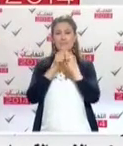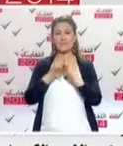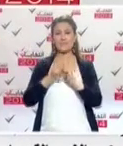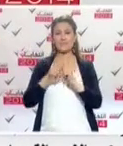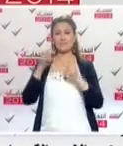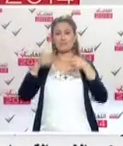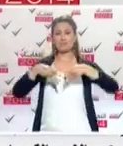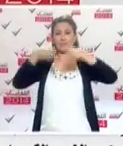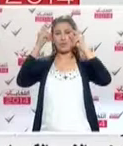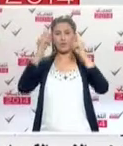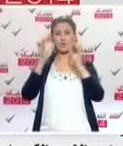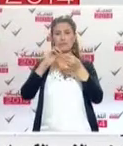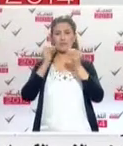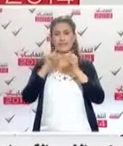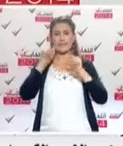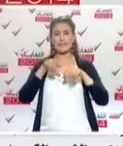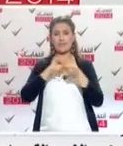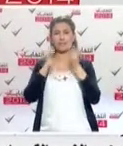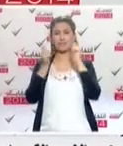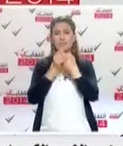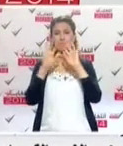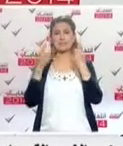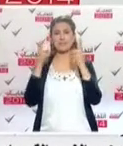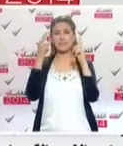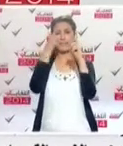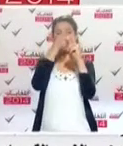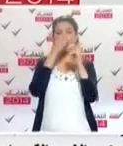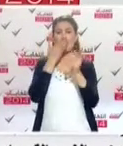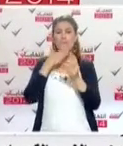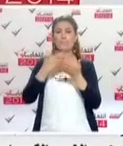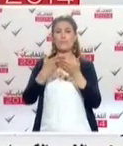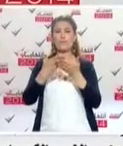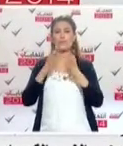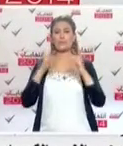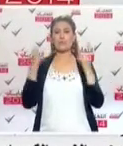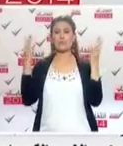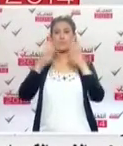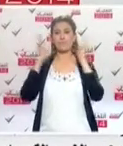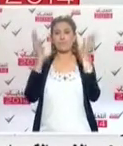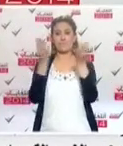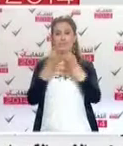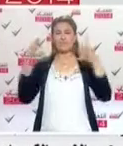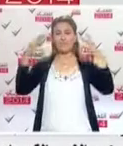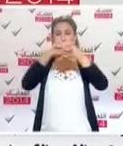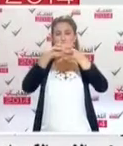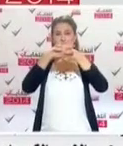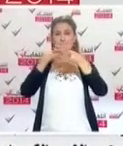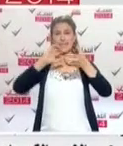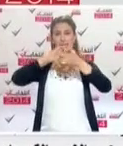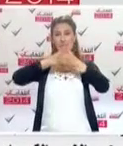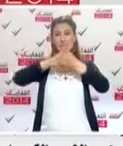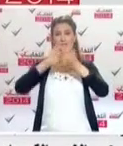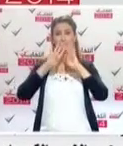حان الوقت لتغيير هذه الأوضاع، وتغييرها لن يكون إلا بتضافر جهودنا جميعا. المشاغل عديدة